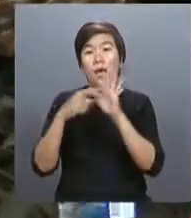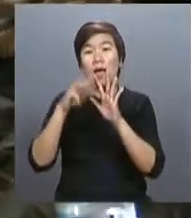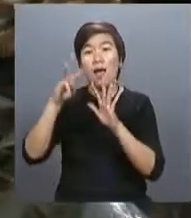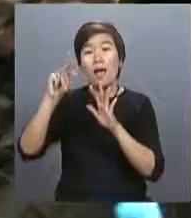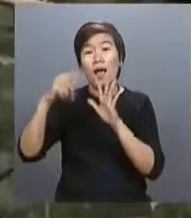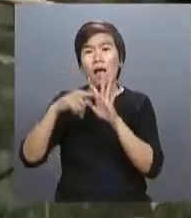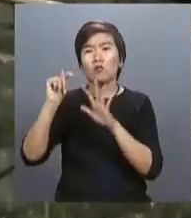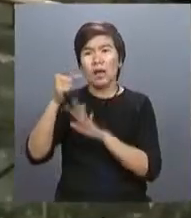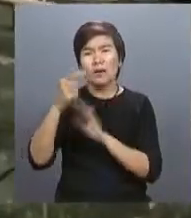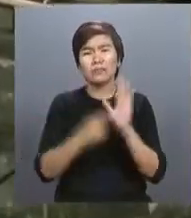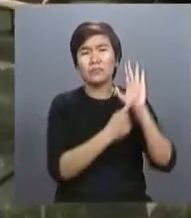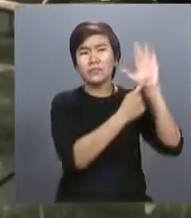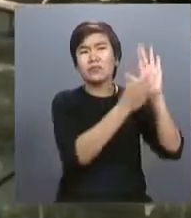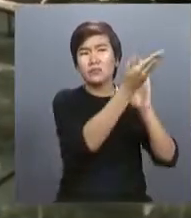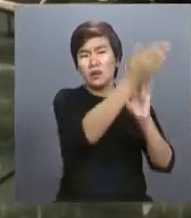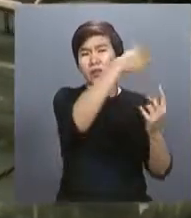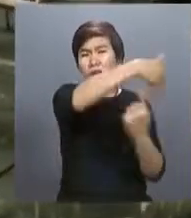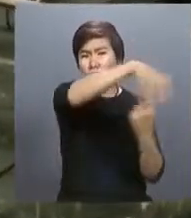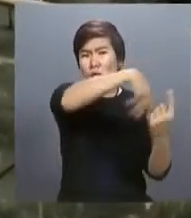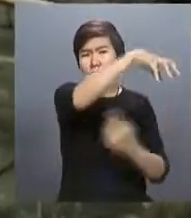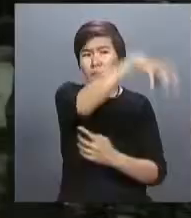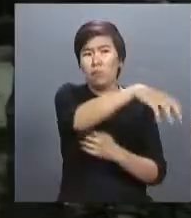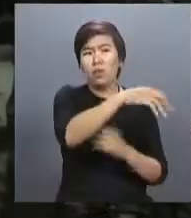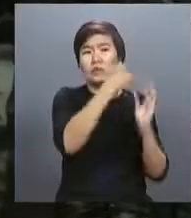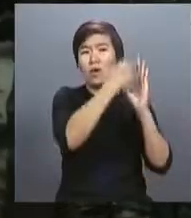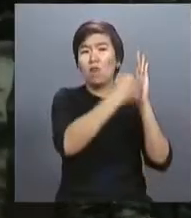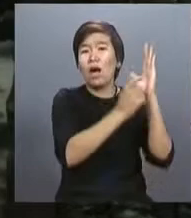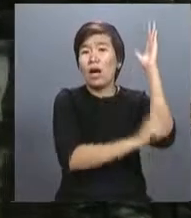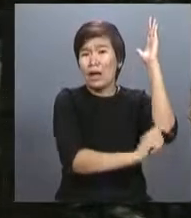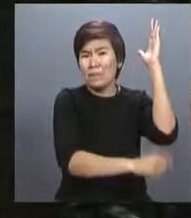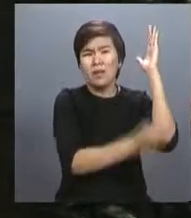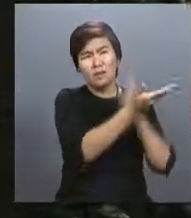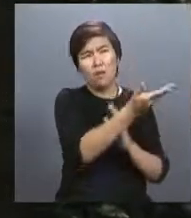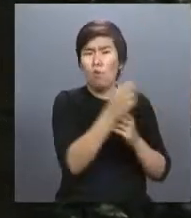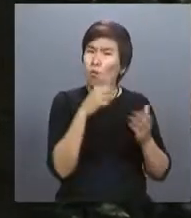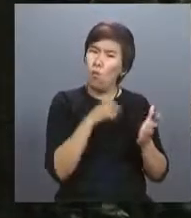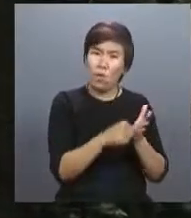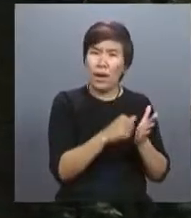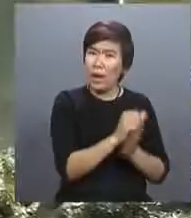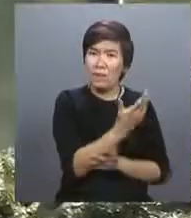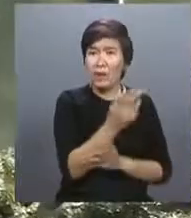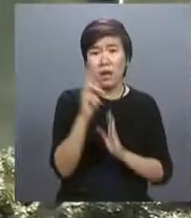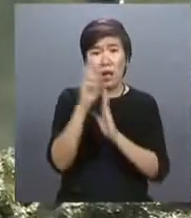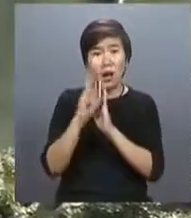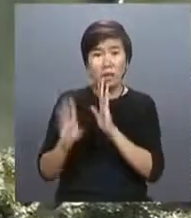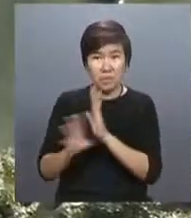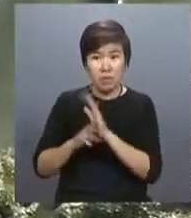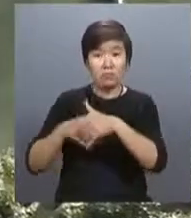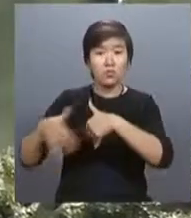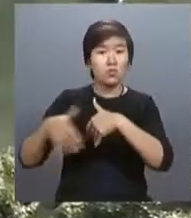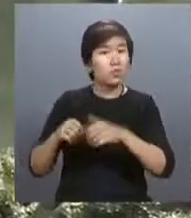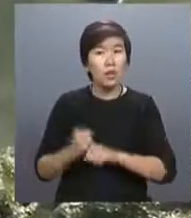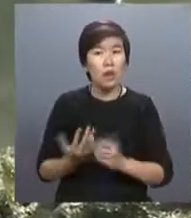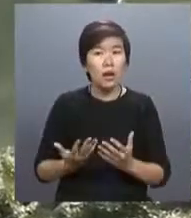านสิ่งแวดล้อมและจังหวัดกระบี่ทุกปีแต่ยังไม่ได้รับการแก้ไขอีกทั้งตามระเบียบของท้องถิ่นก็ทำได้เพียงโท